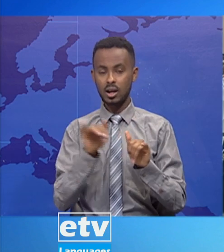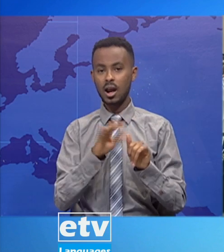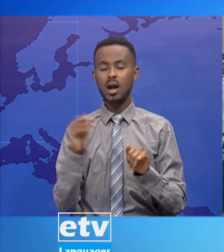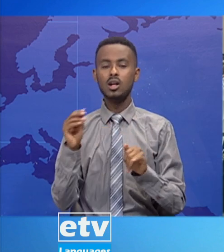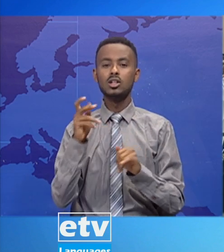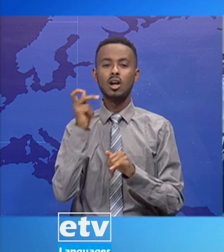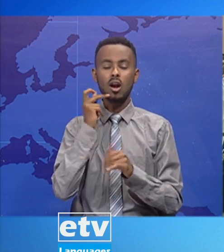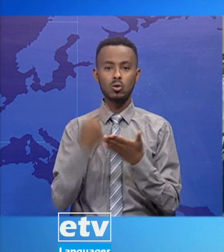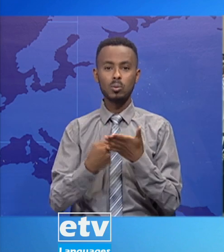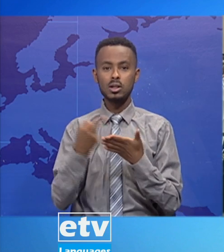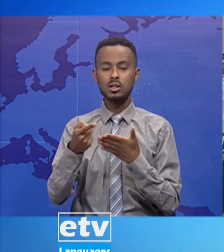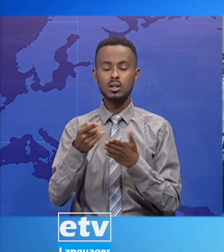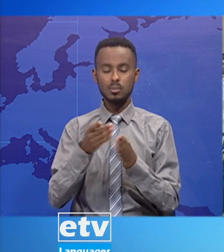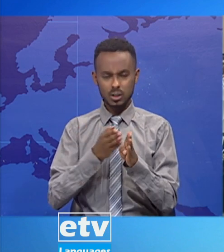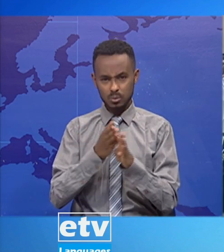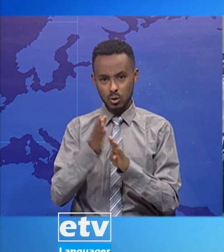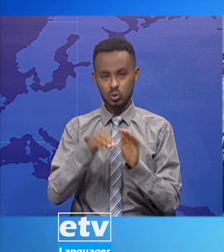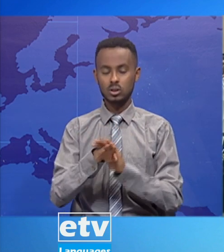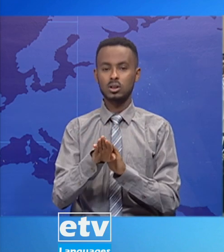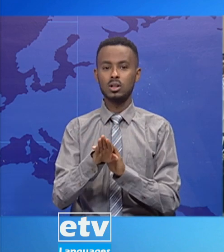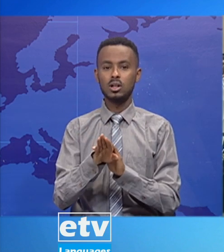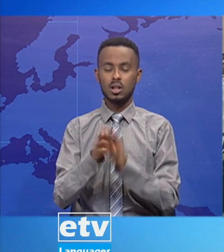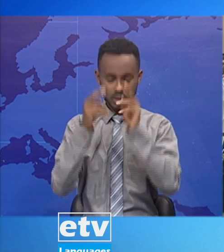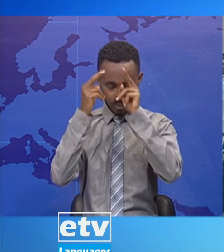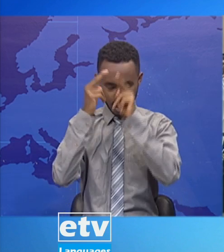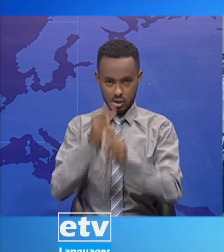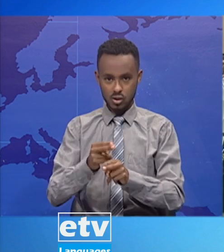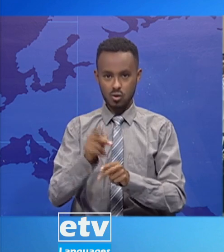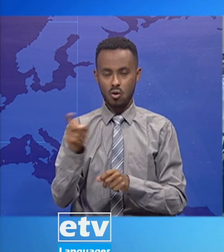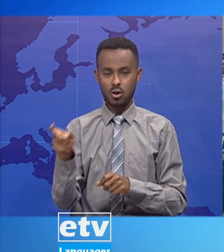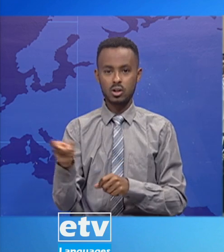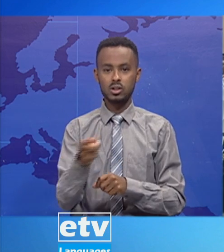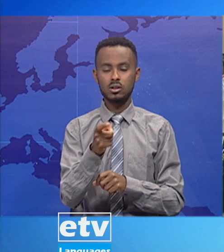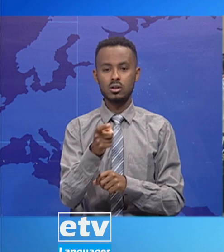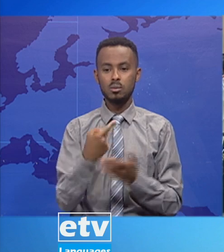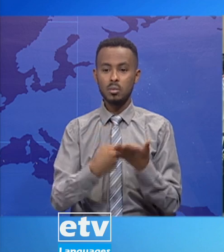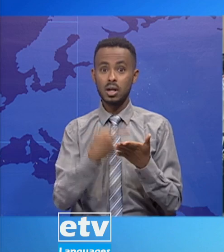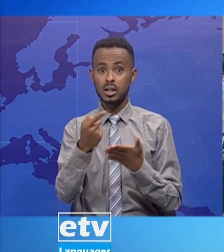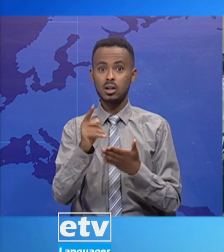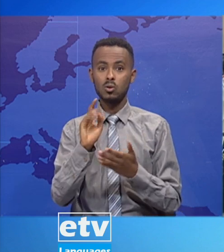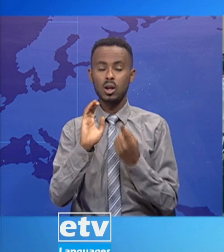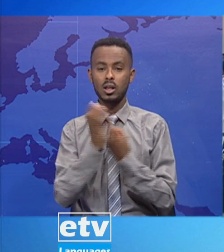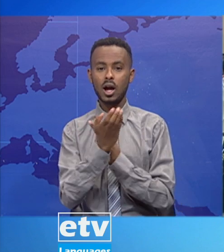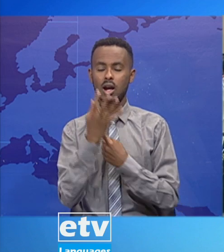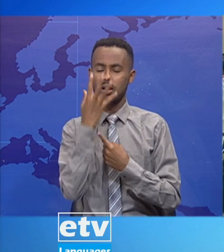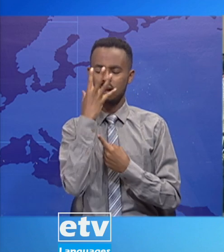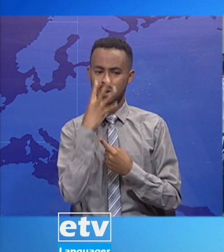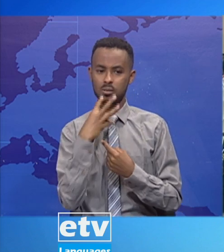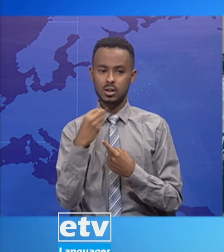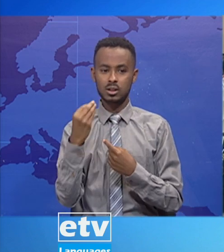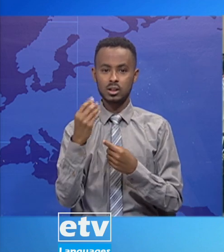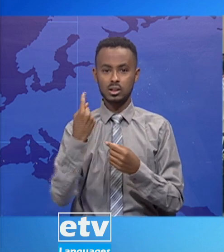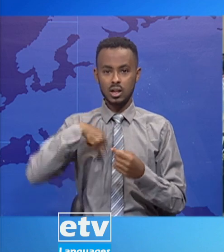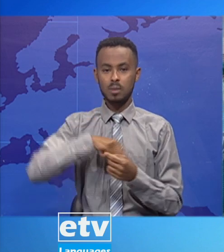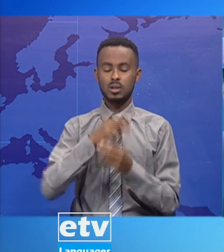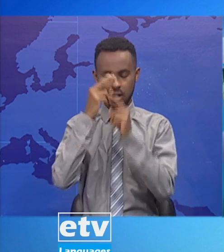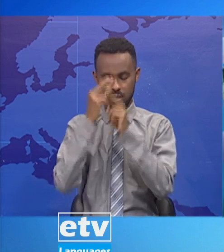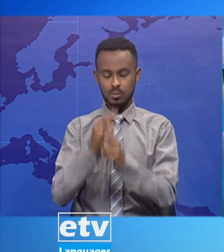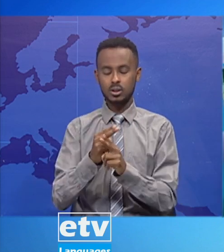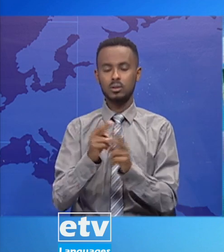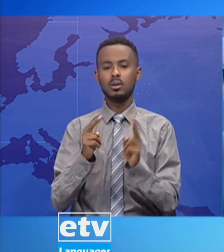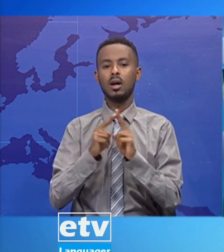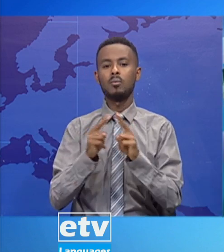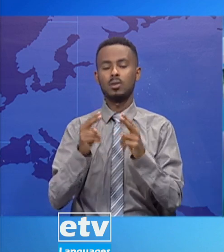ደራርቱ በዚህ መስመር ውስጥ ክብራችን ሆነሽ በእንደዚህ አይነት ሁኔታ ደምቀሽ ስላደመቅሽን እጅግ